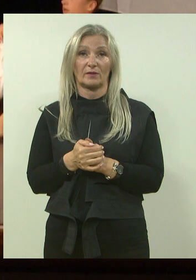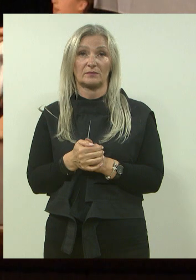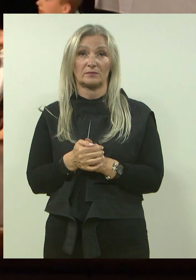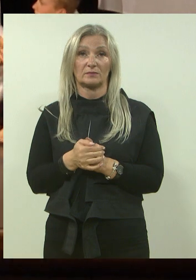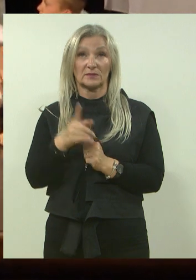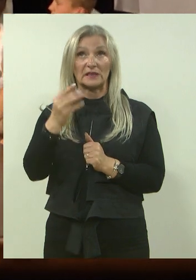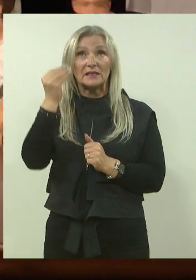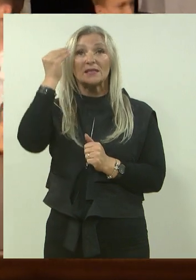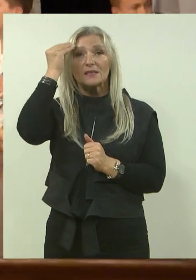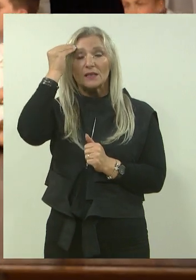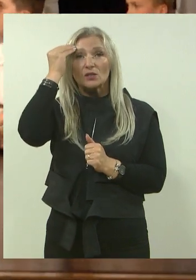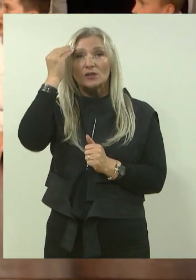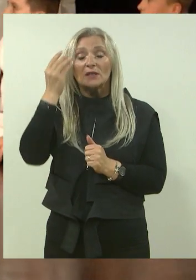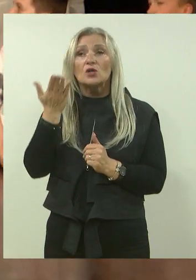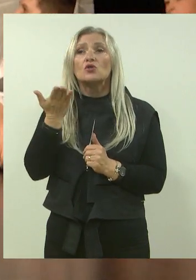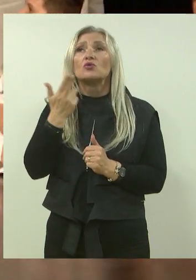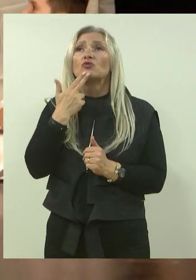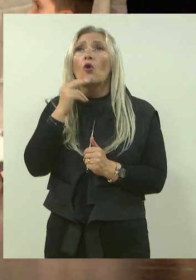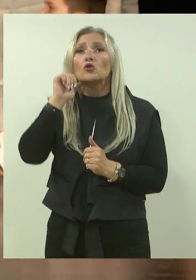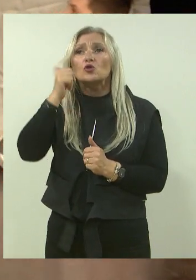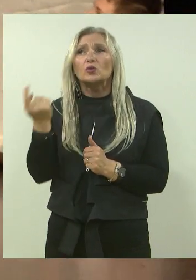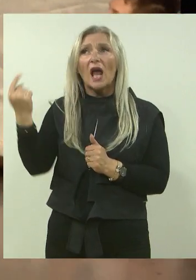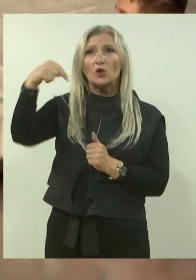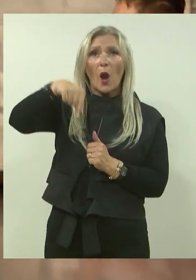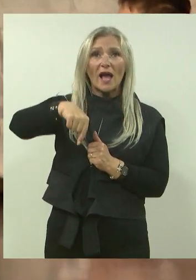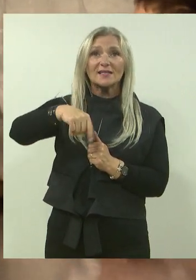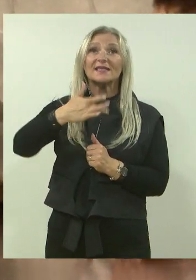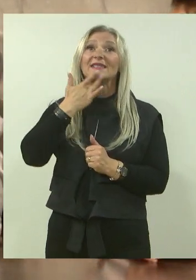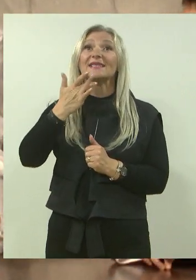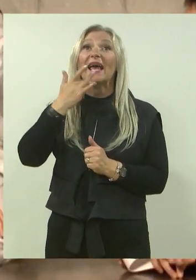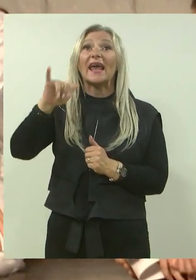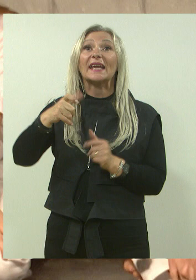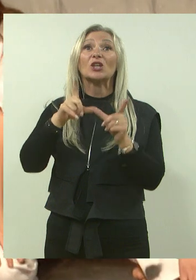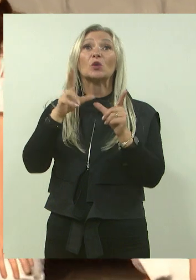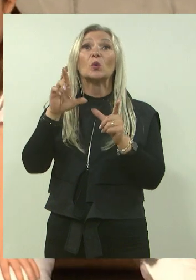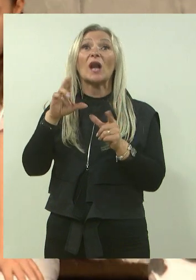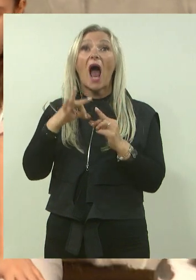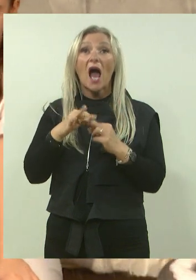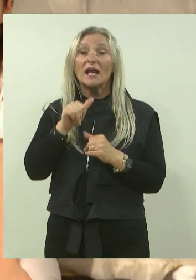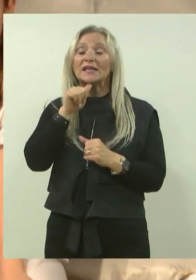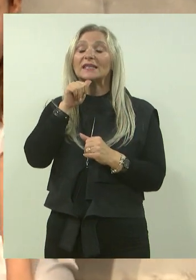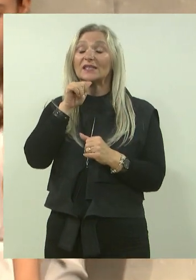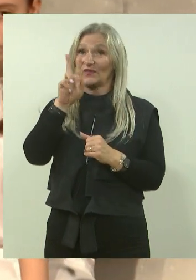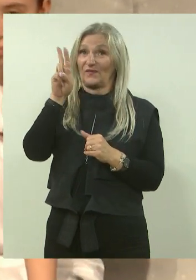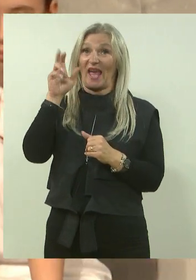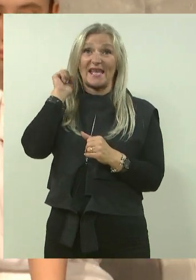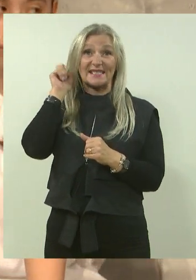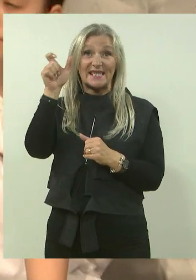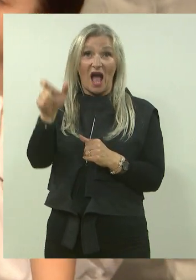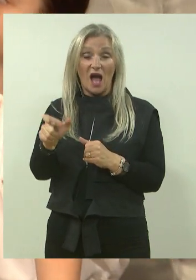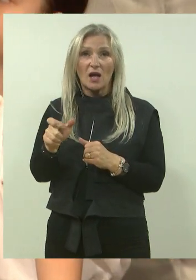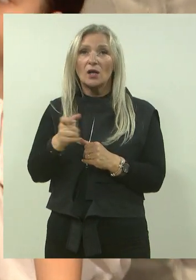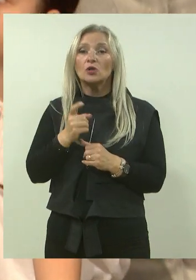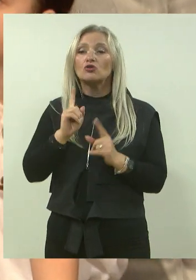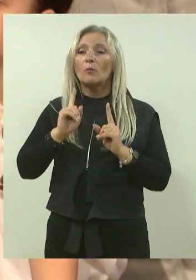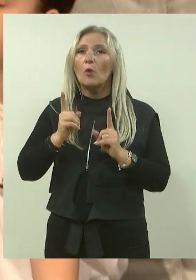Se zmislite, što nam zutra dojde? Zeleni Jura! I Vesna! I Vesna! A na kaj denes moramo paziti?